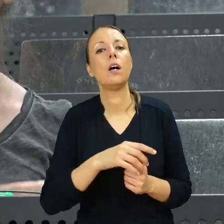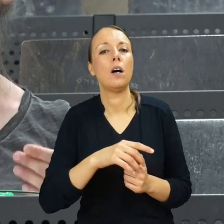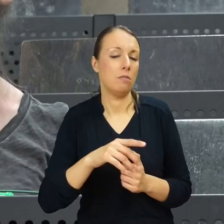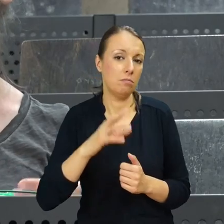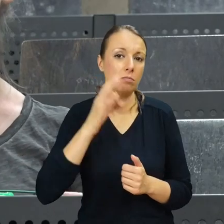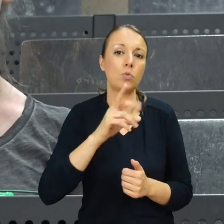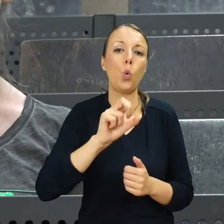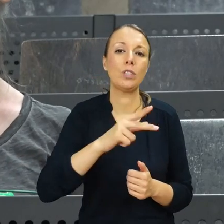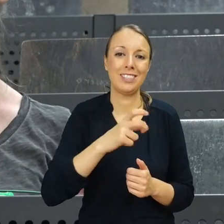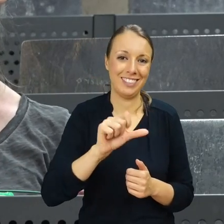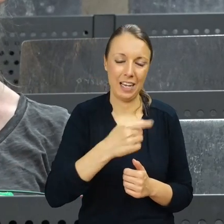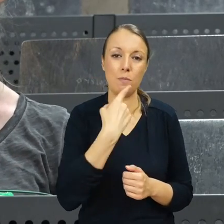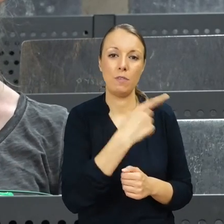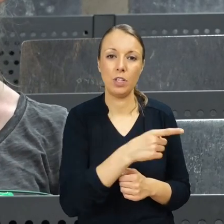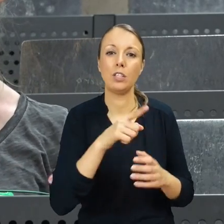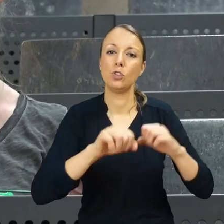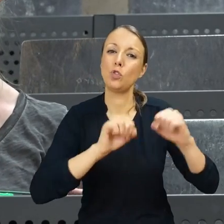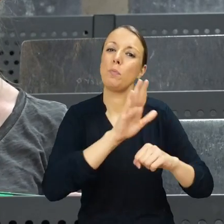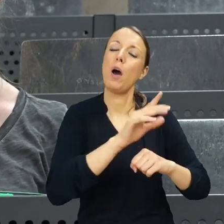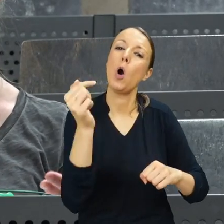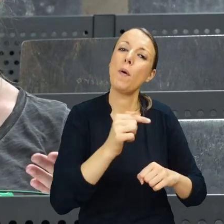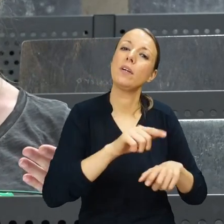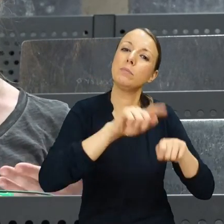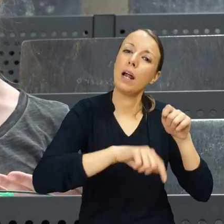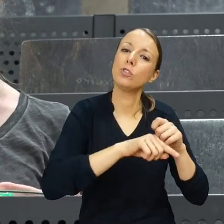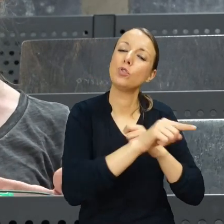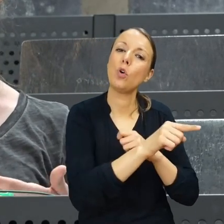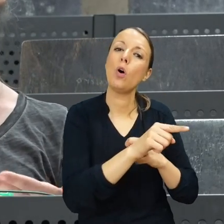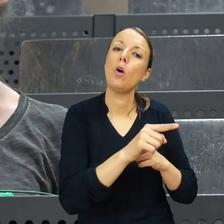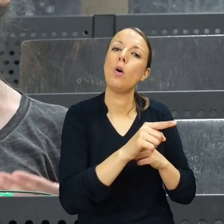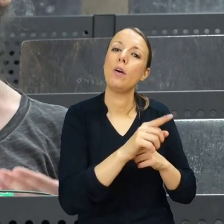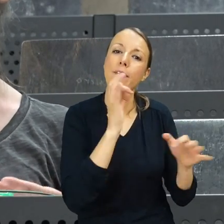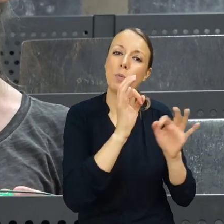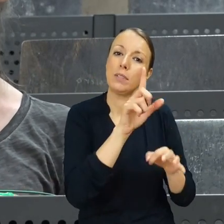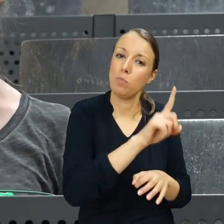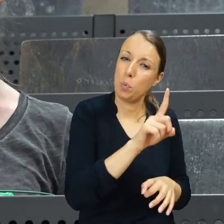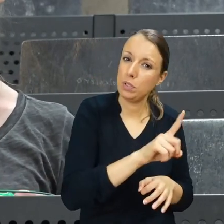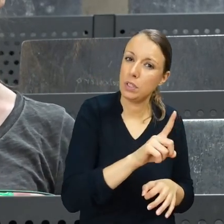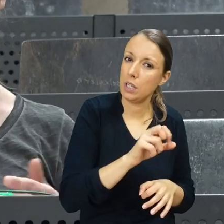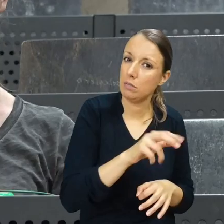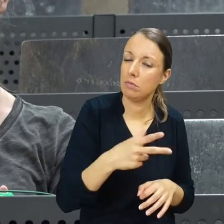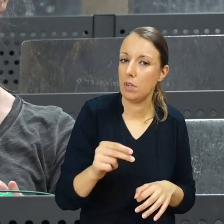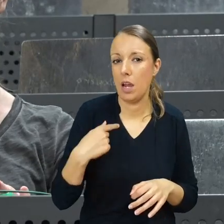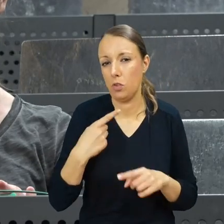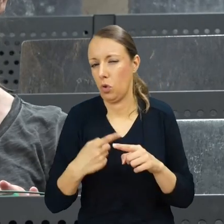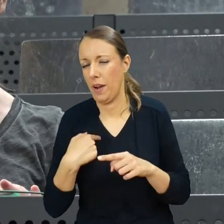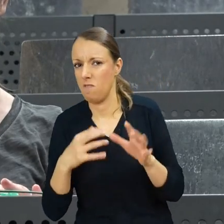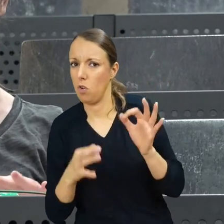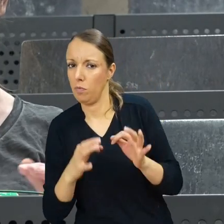sąd ma obowiązek zbadania, czy to jest informacja publiczna. I właśnie tutaj mam wątpliwość już na tym poziomie,